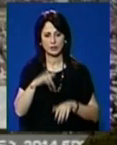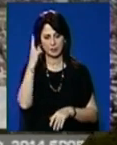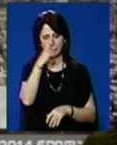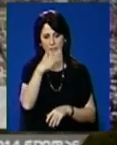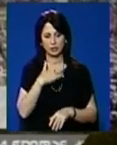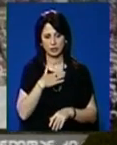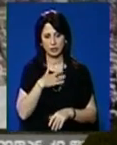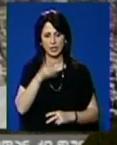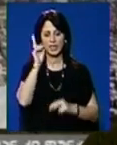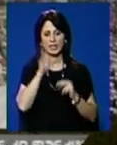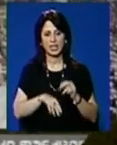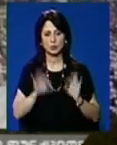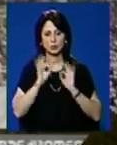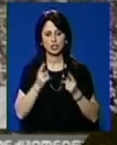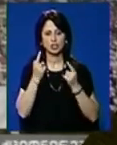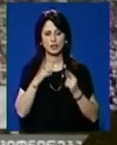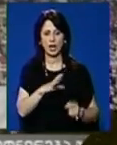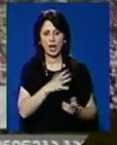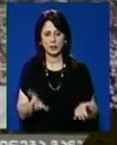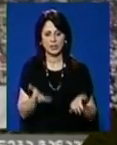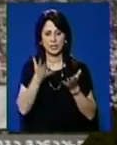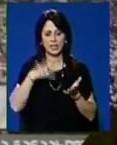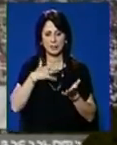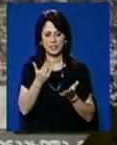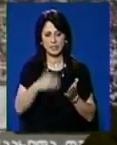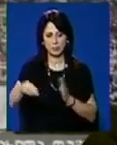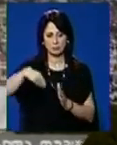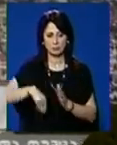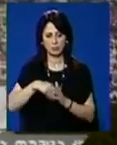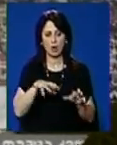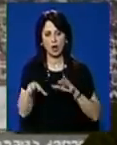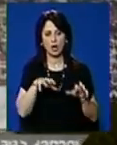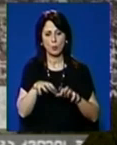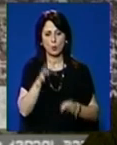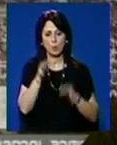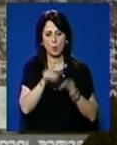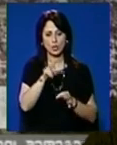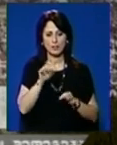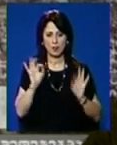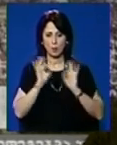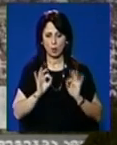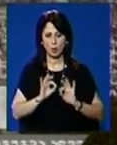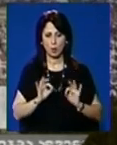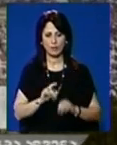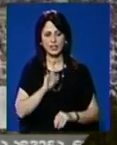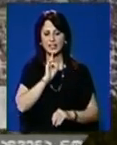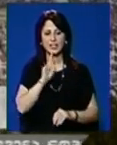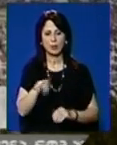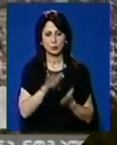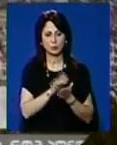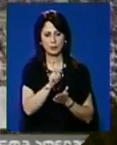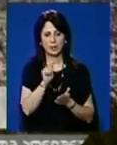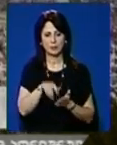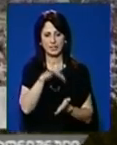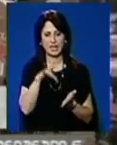ბედს. დასრულდება ჩინოვნიკების გამდიდრება თბილისელების ხარჯზე. კორუმპირებული მოსამართლეები და პროკურორები აღარ